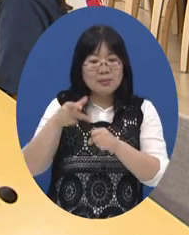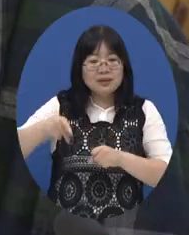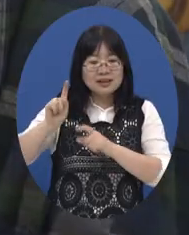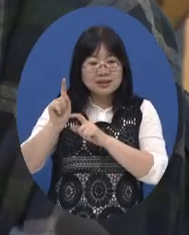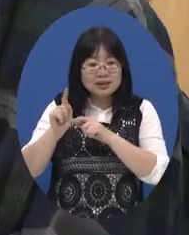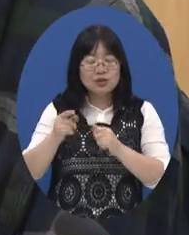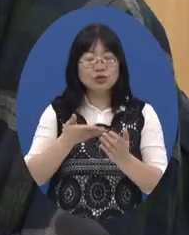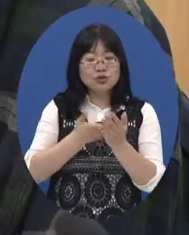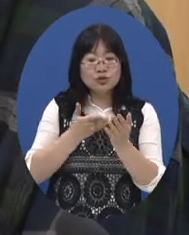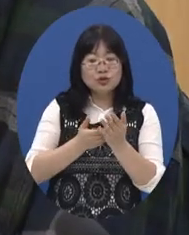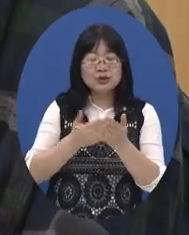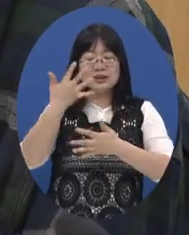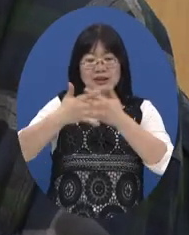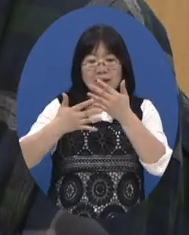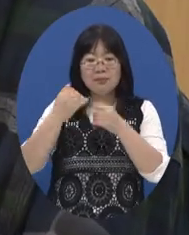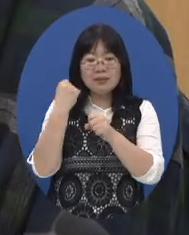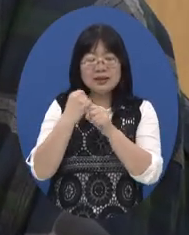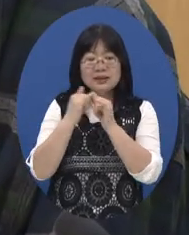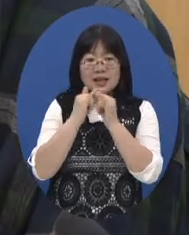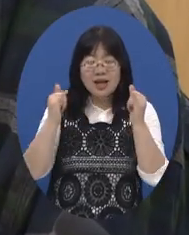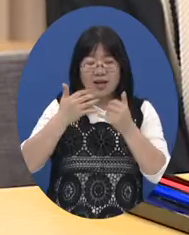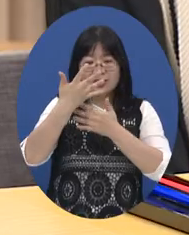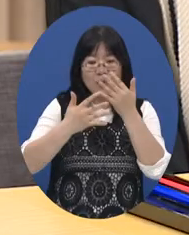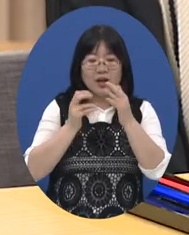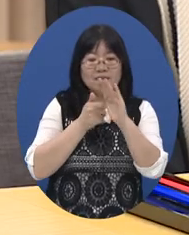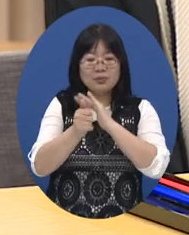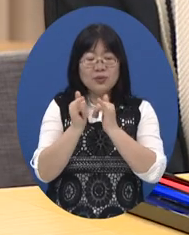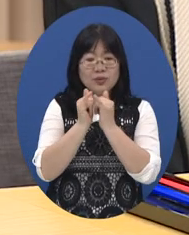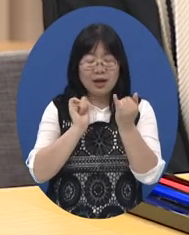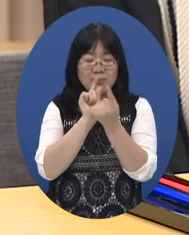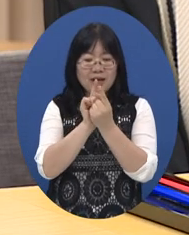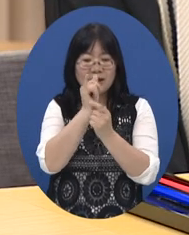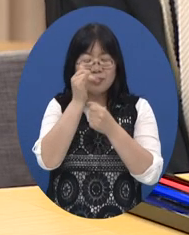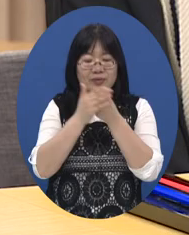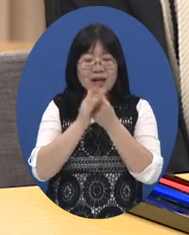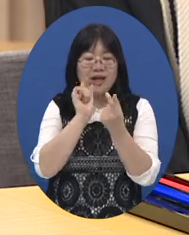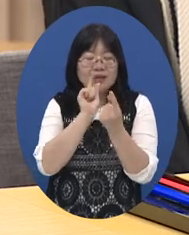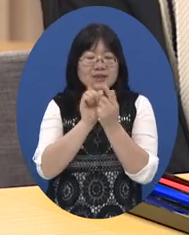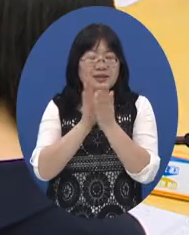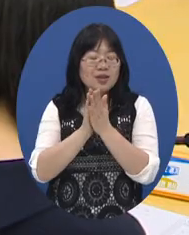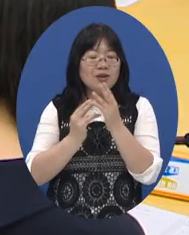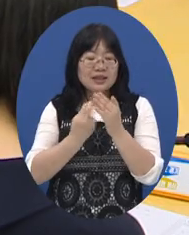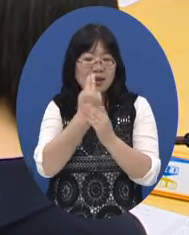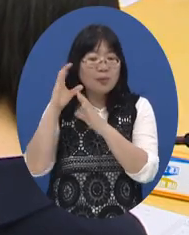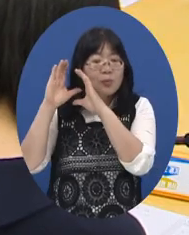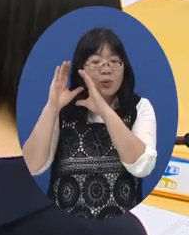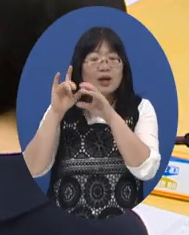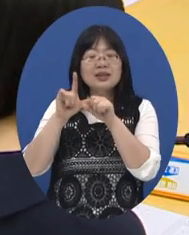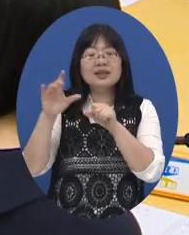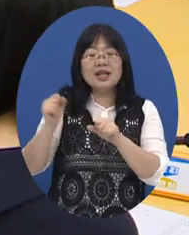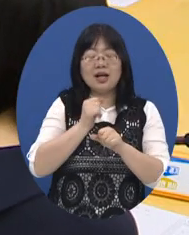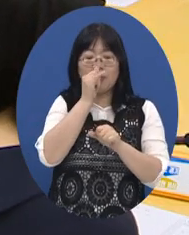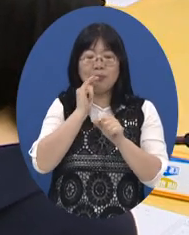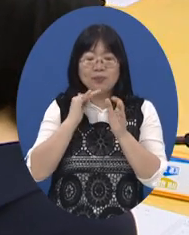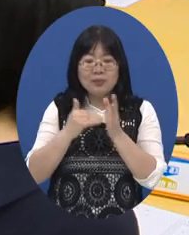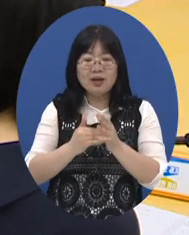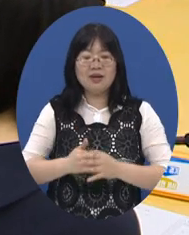보도국장 드라마 작가 영화 제작사 대표 등을 만나 현장의 생생한 목소리를 듣는 기회를 가집니다